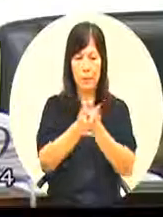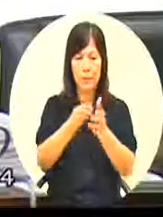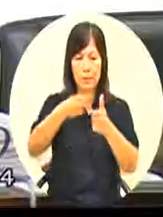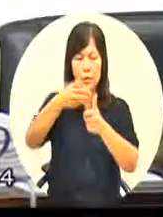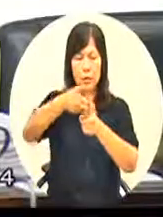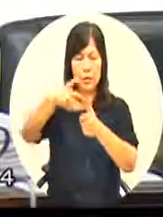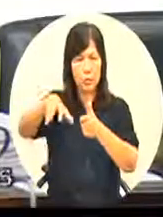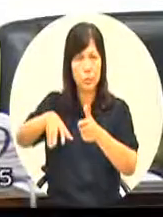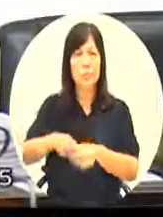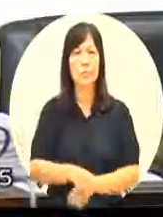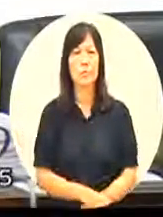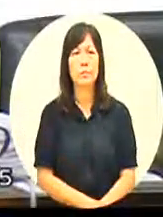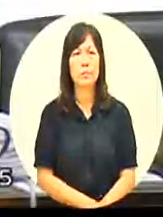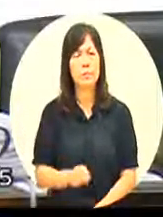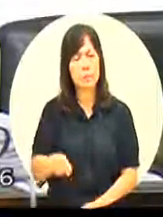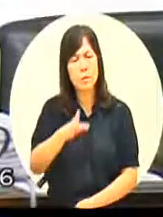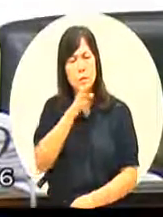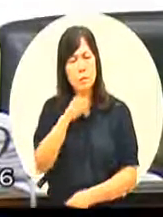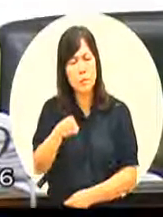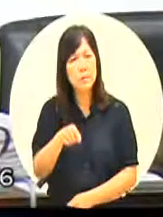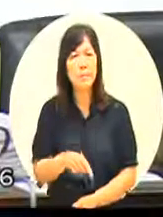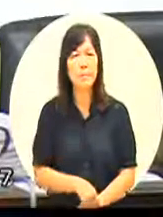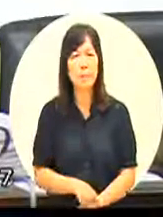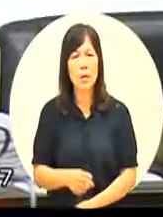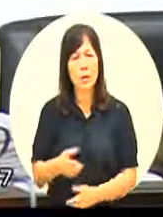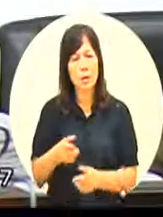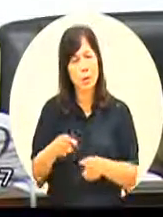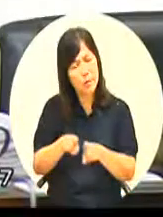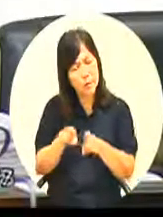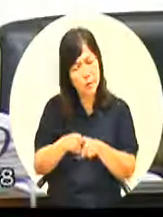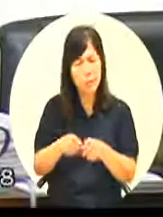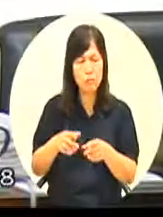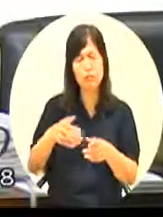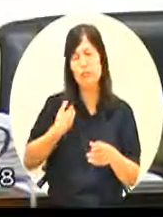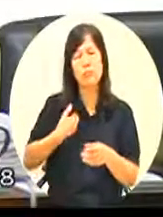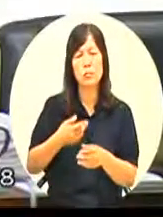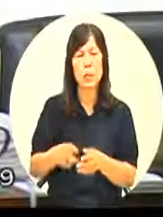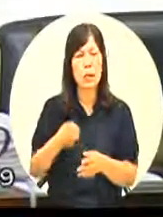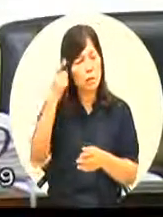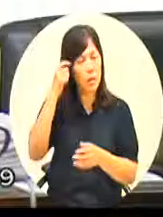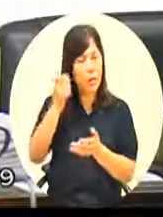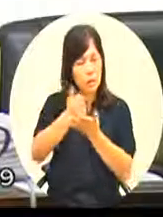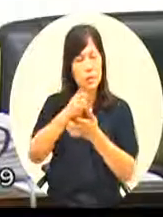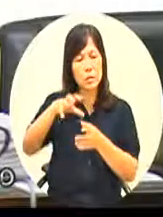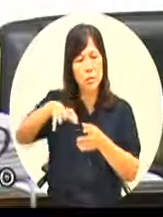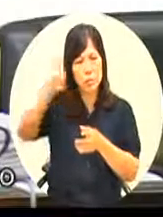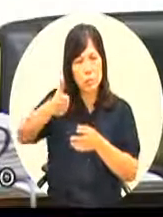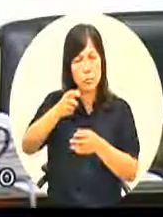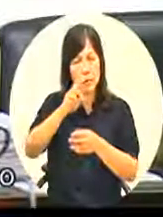分了，但这个是不是通案我不知道，那我请局长来看哈。